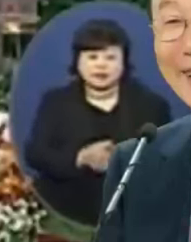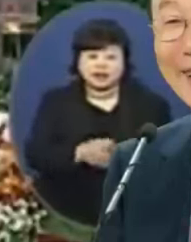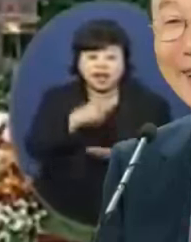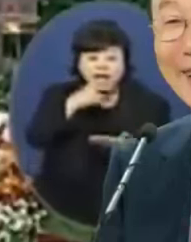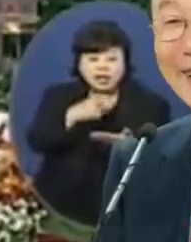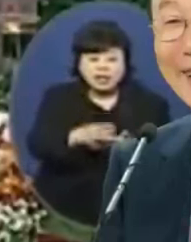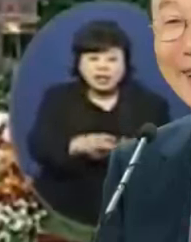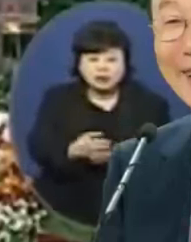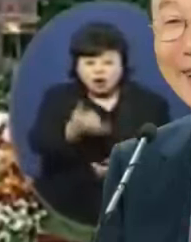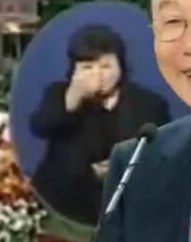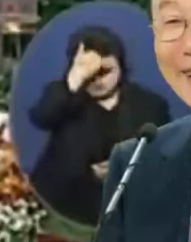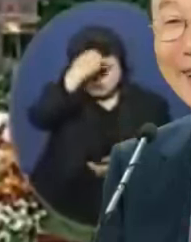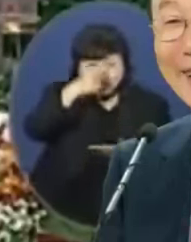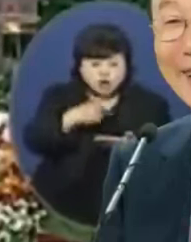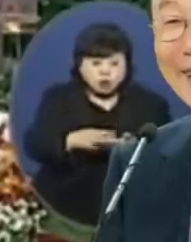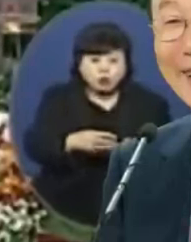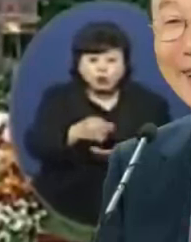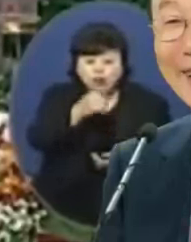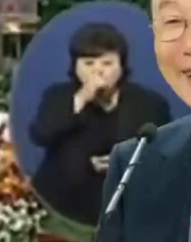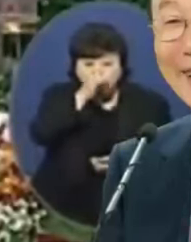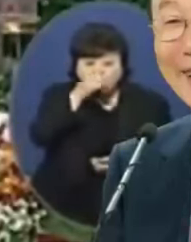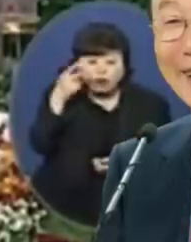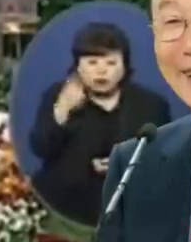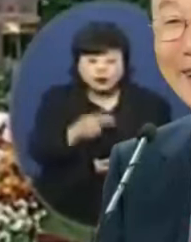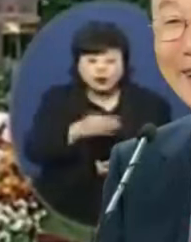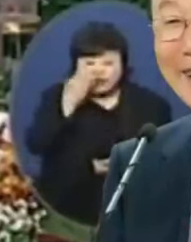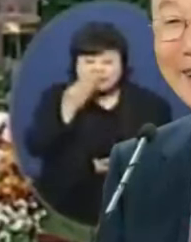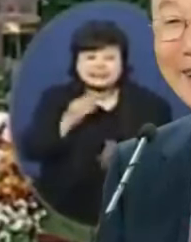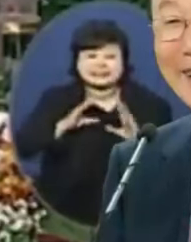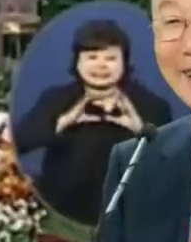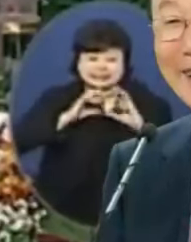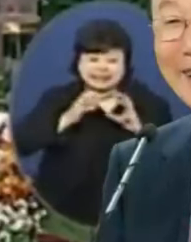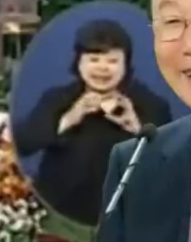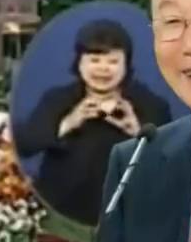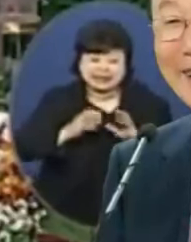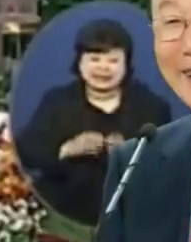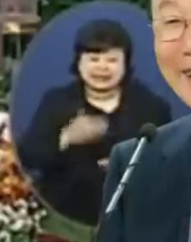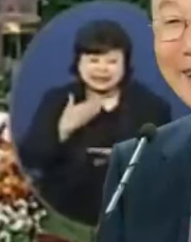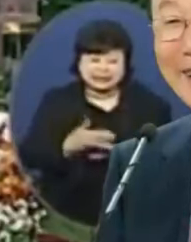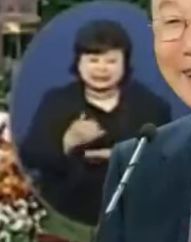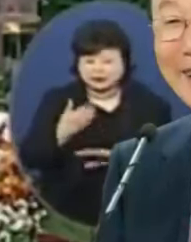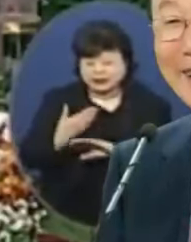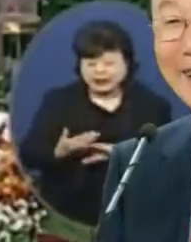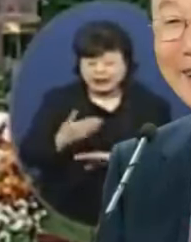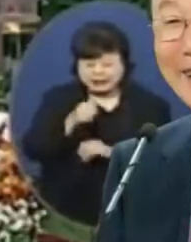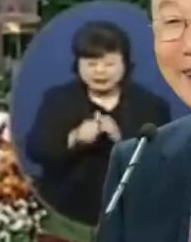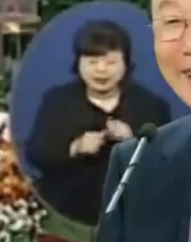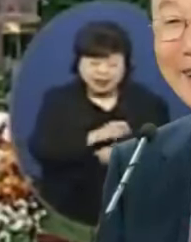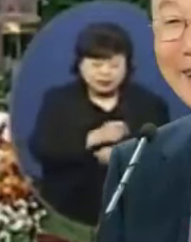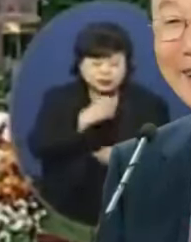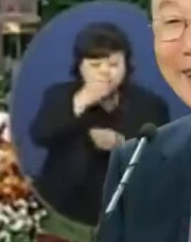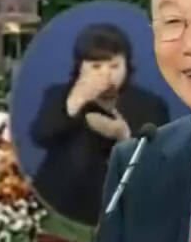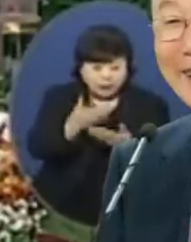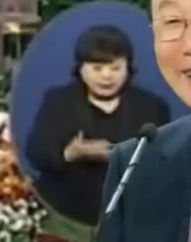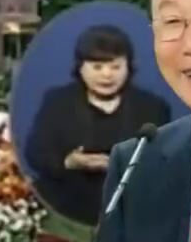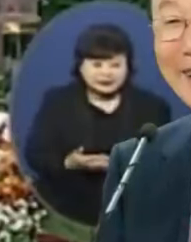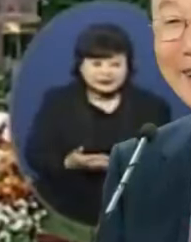계명은 윤리와 도덕적인 계명인 동시에 이스라엘이 타민족과 달리 특별히 하나님께 축복을